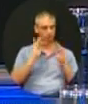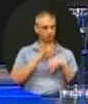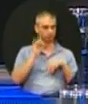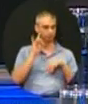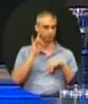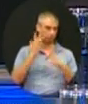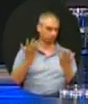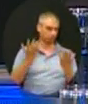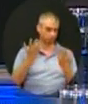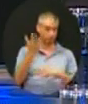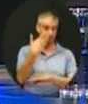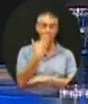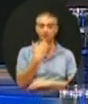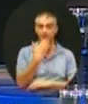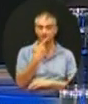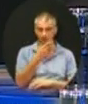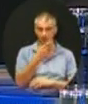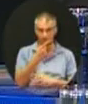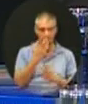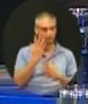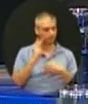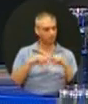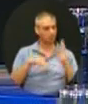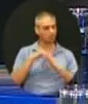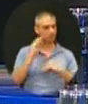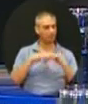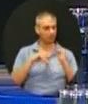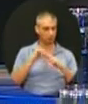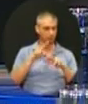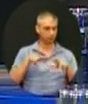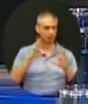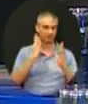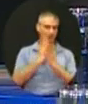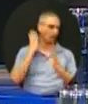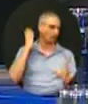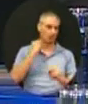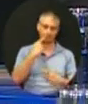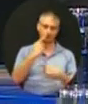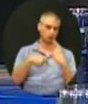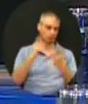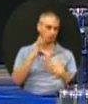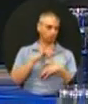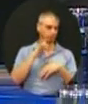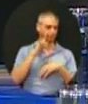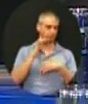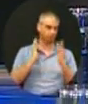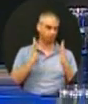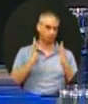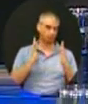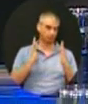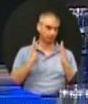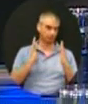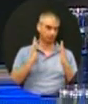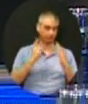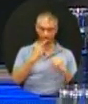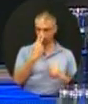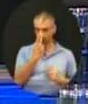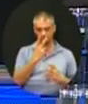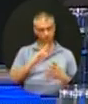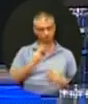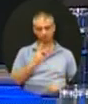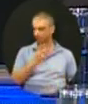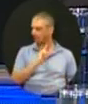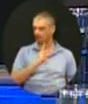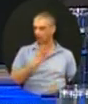רגישים שכשהוא במדינת ישראל נבנה איזשהו סטטוס כבו במשך שנים שהוא מאוד שוירי והוא מאוד מאוד רגיש ואת רואה פעם אחר